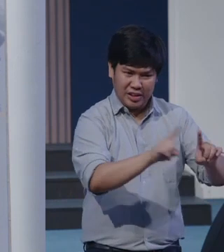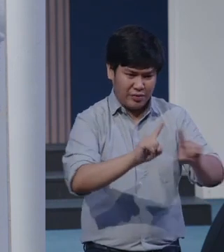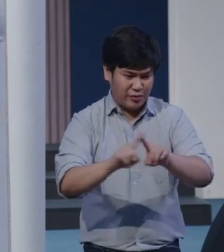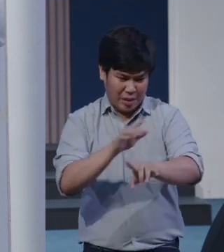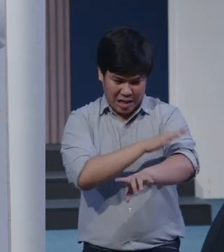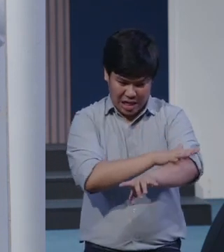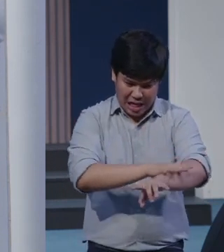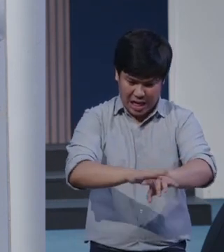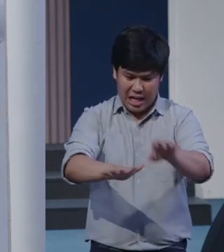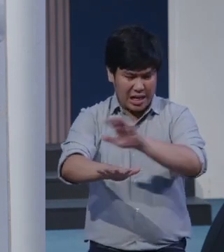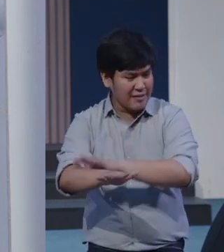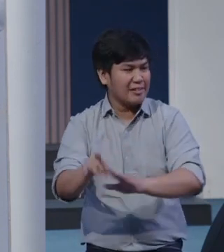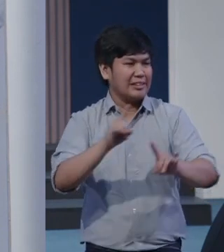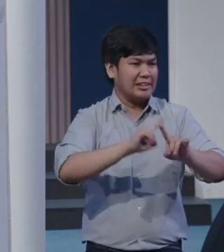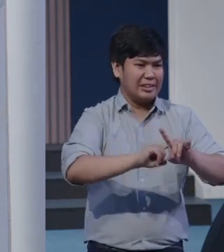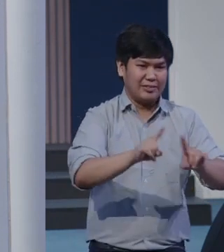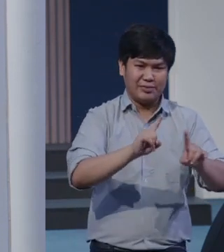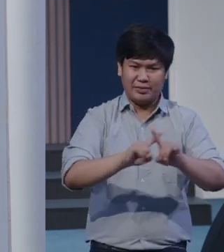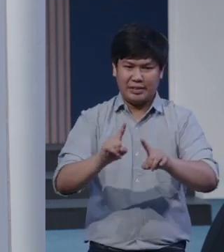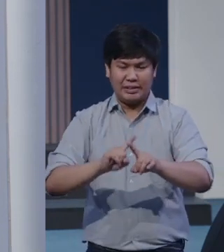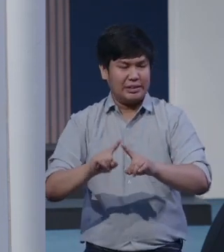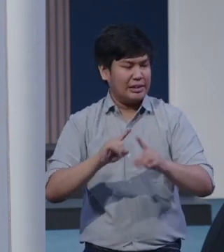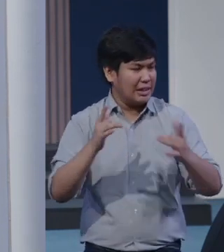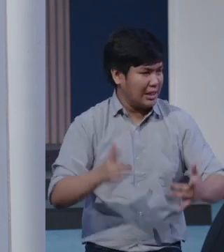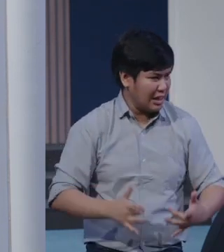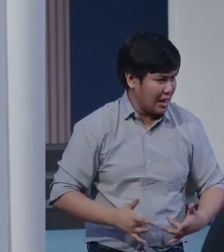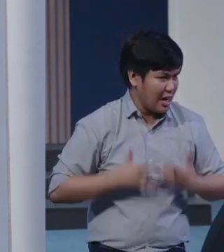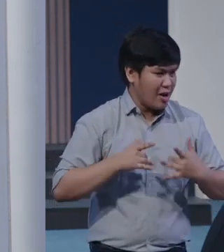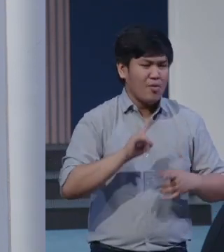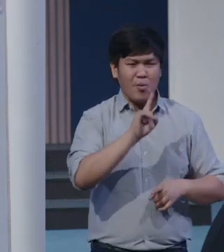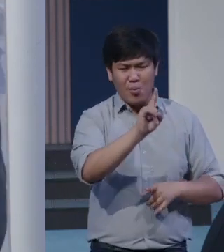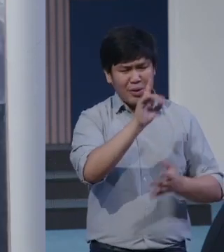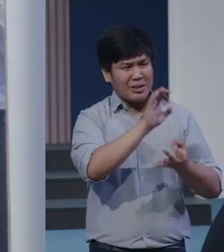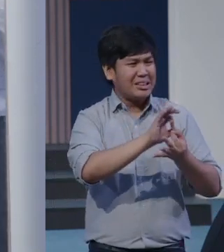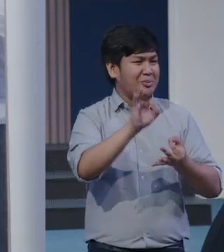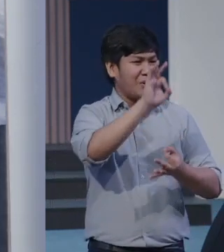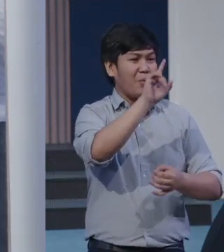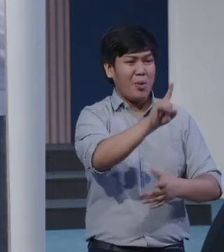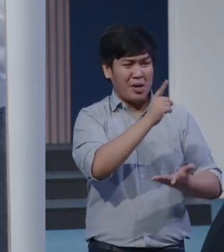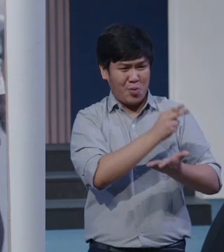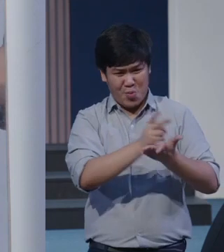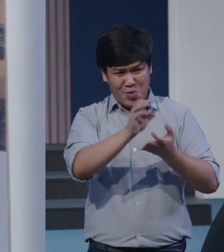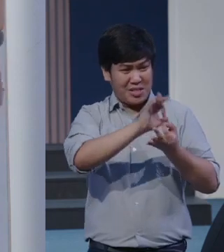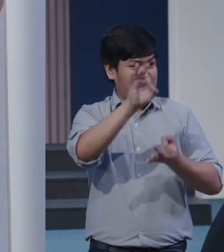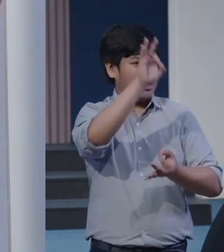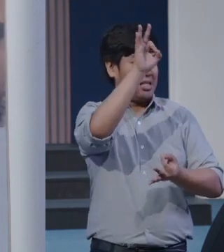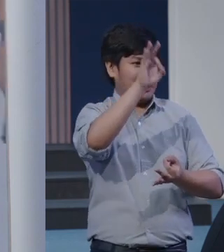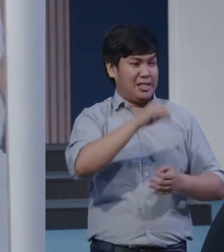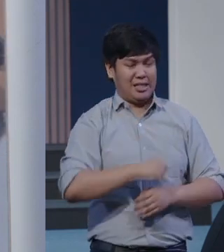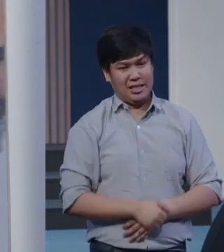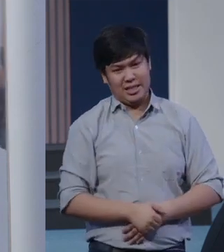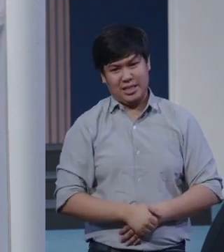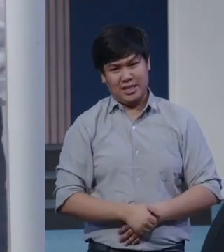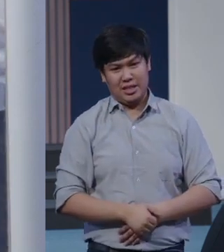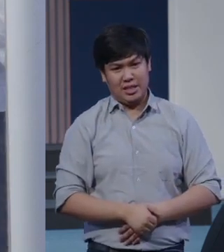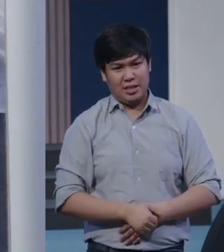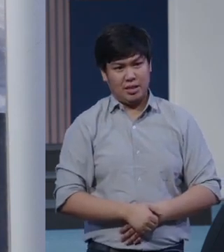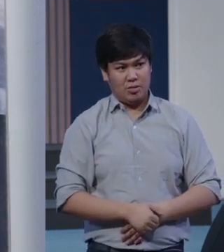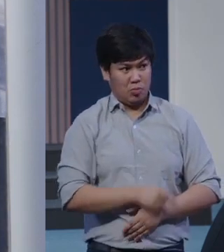free and all were made to drink of one Spirit isang diwang Banal ang nasa